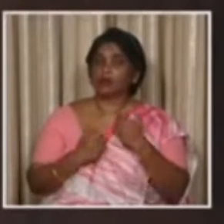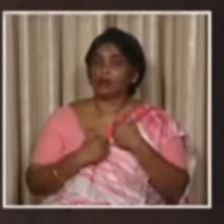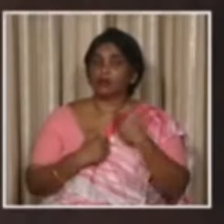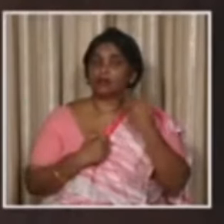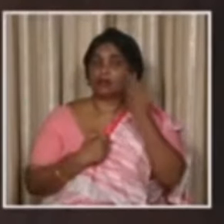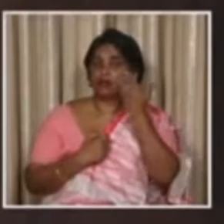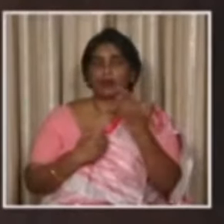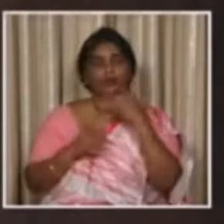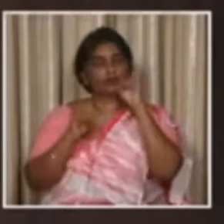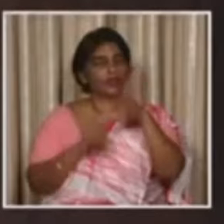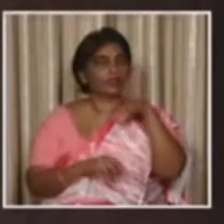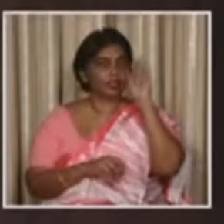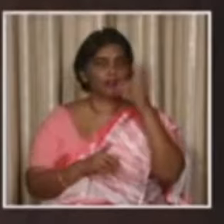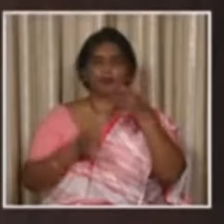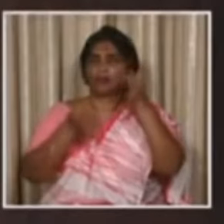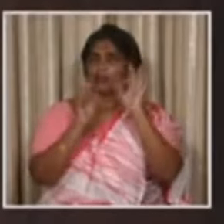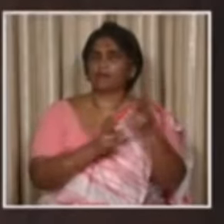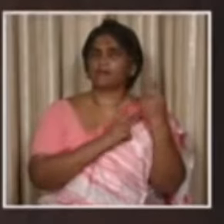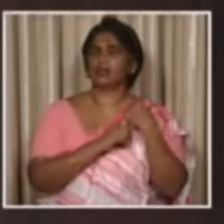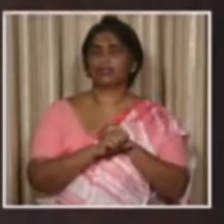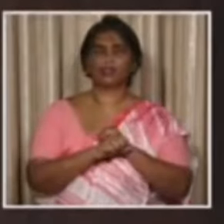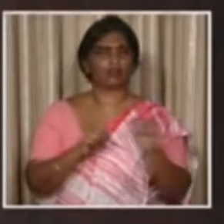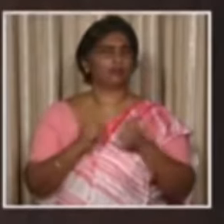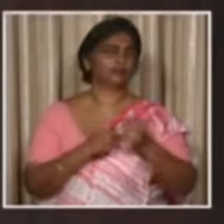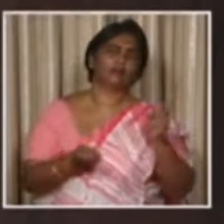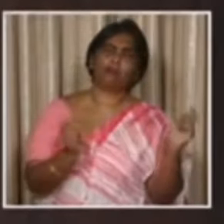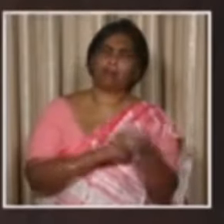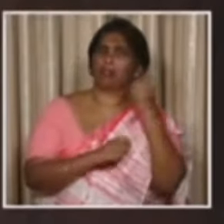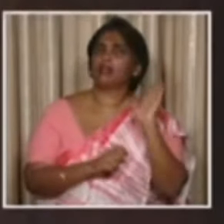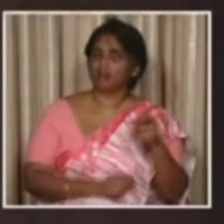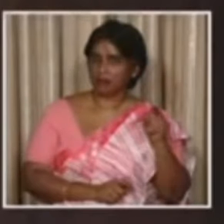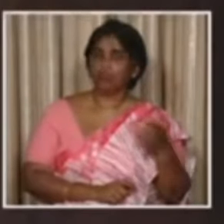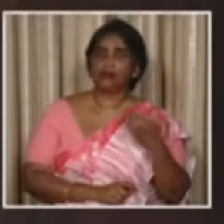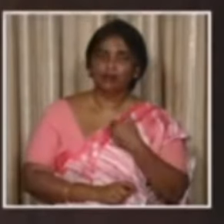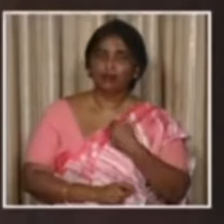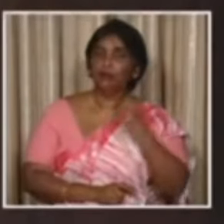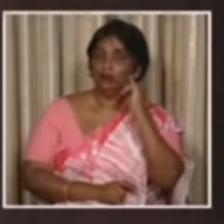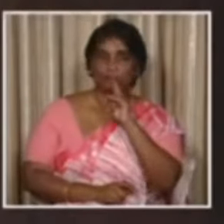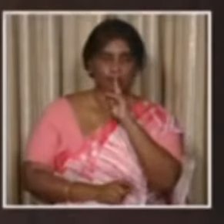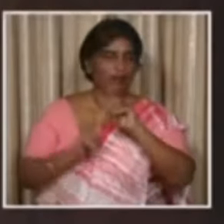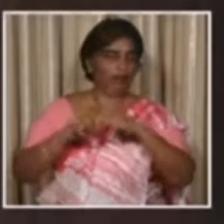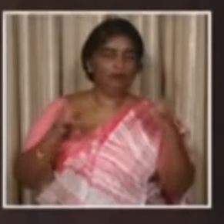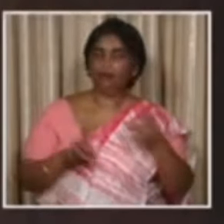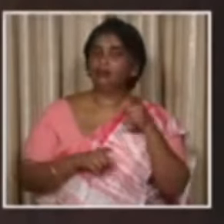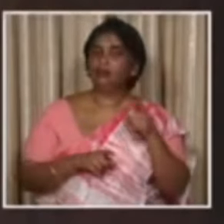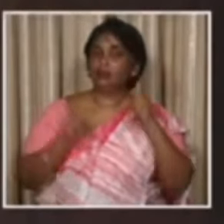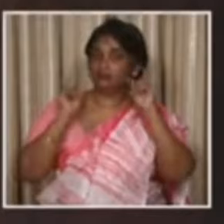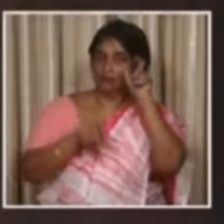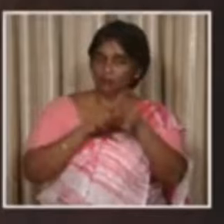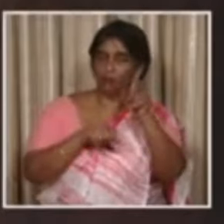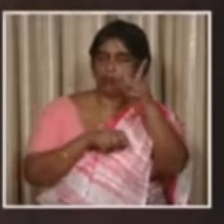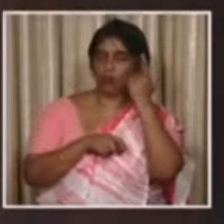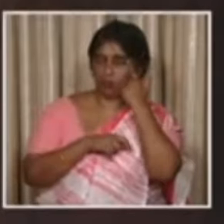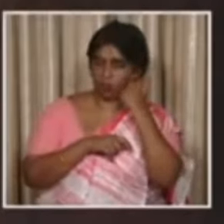අපිට තේරෙනවා මේ අය කිසිම වගකීමක් නැති මිනිස්සු බවට පත් වෙලා තියෙනවා කියලා. ඒ නිසා මම නම් චෝදනා කරන්න වෙන කාටවත් නෙමෙයි. ක්‍රීඩකයෝ දැනගන්න